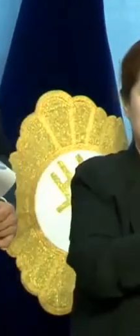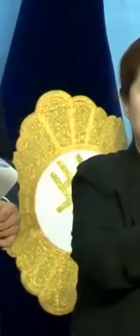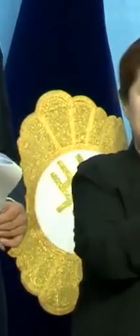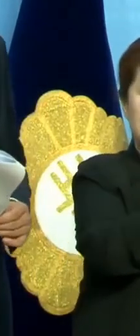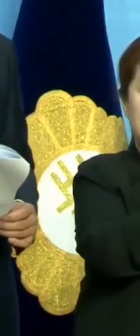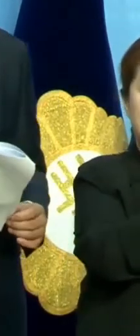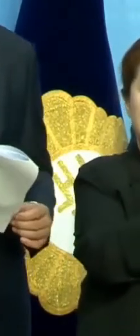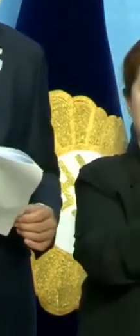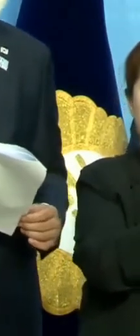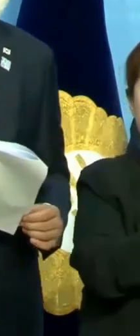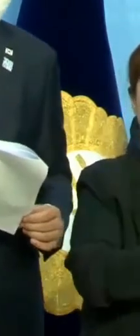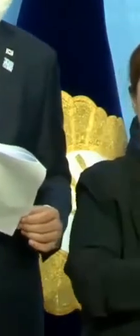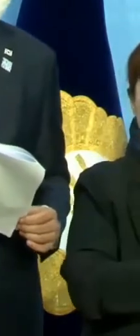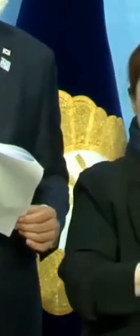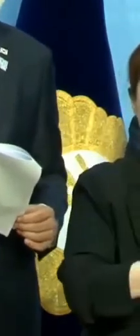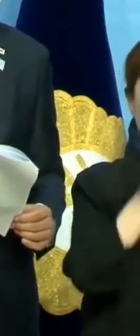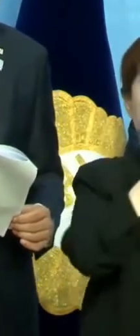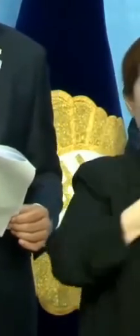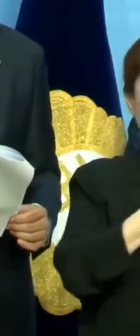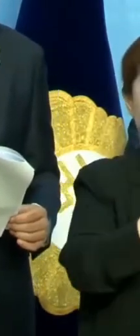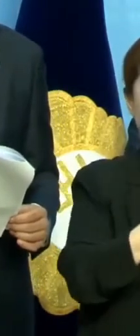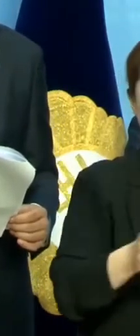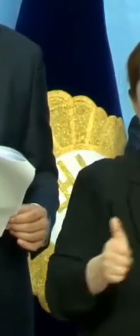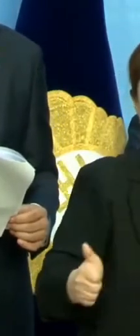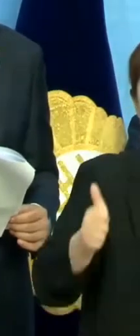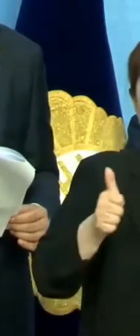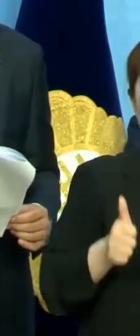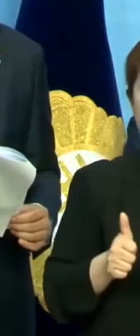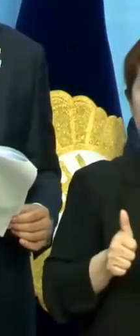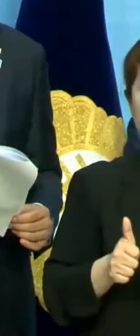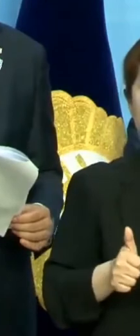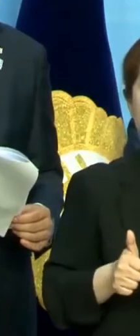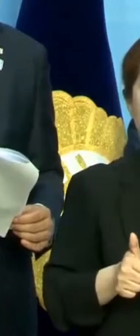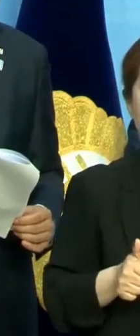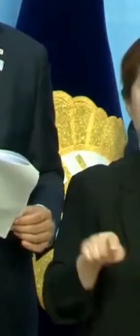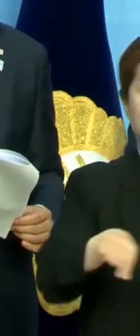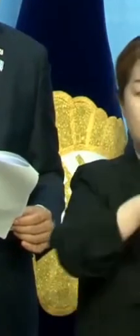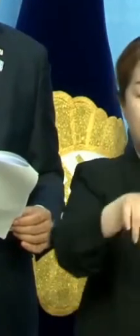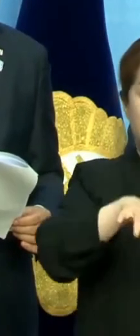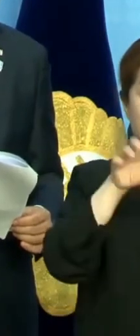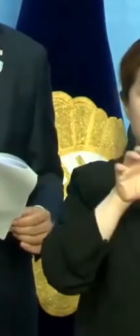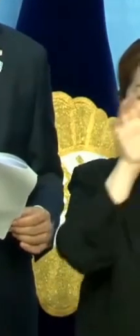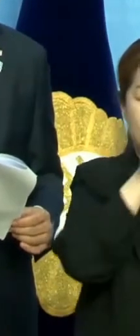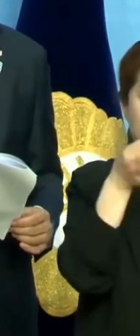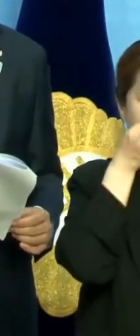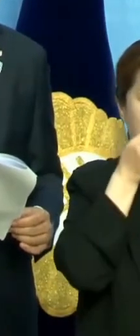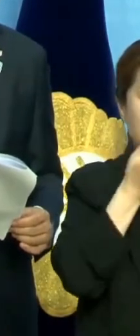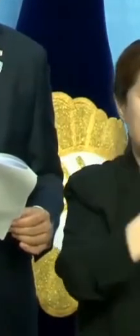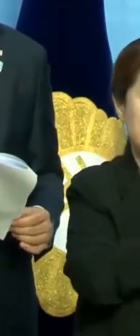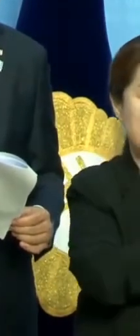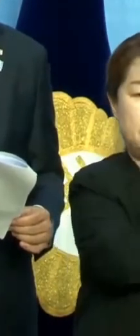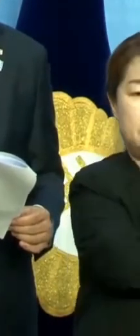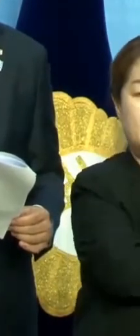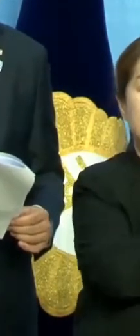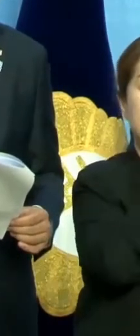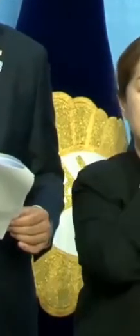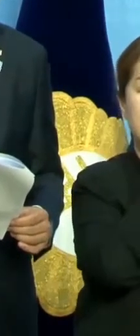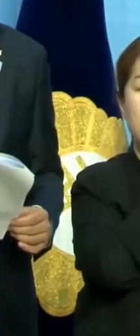다들 주전 연습시키면서 옆에 세워두고 투명인간 취급하였습니다. 그때